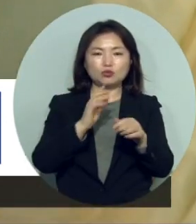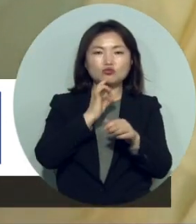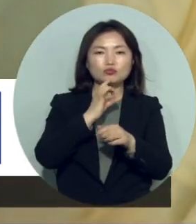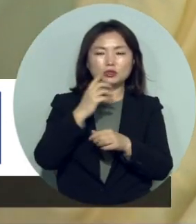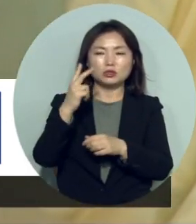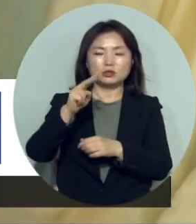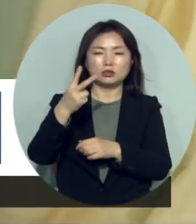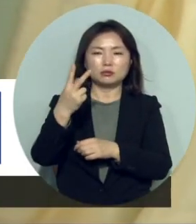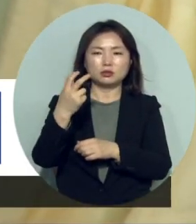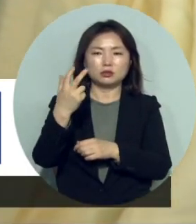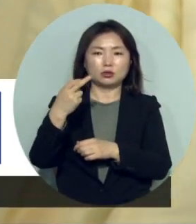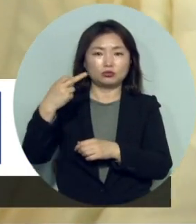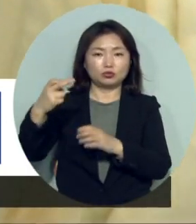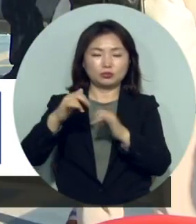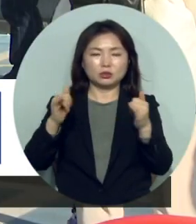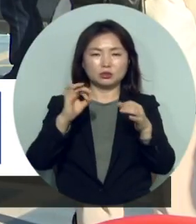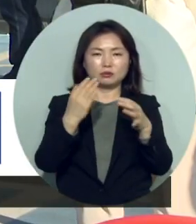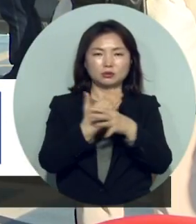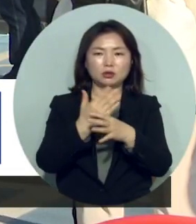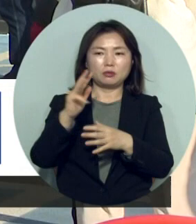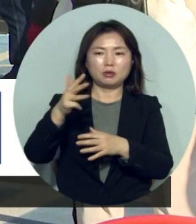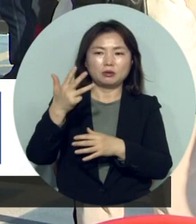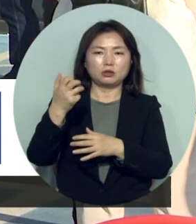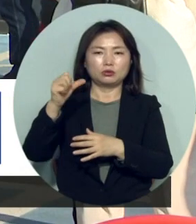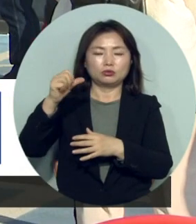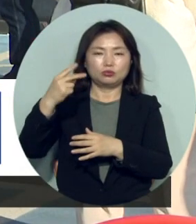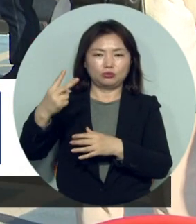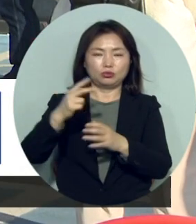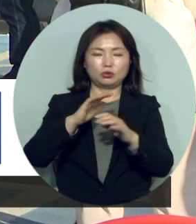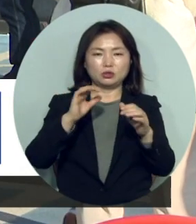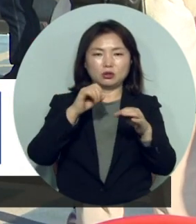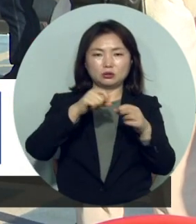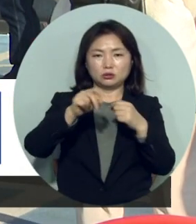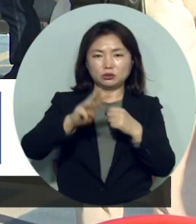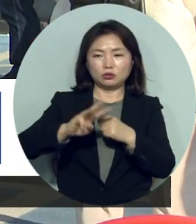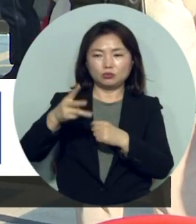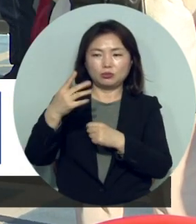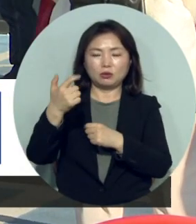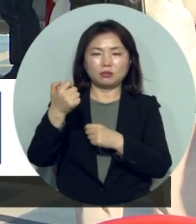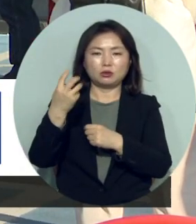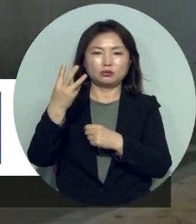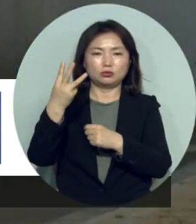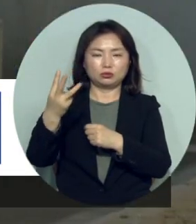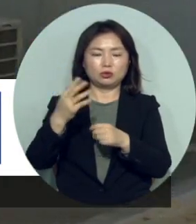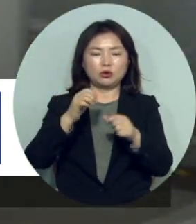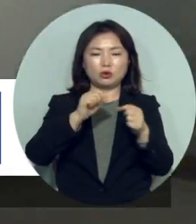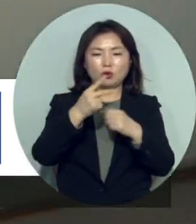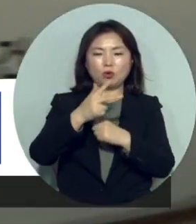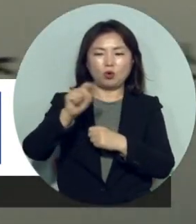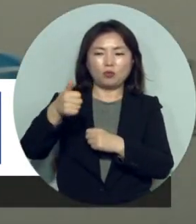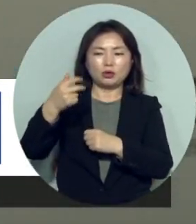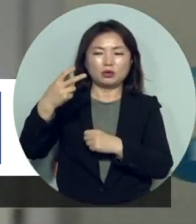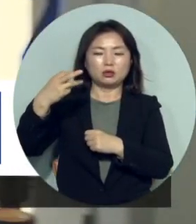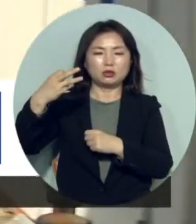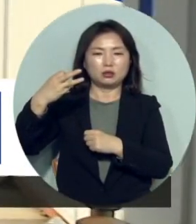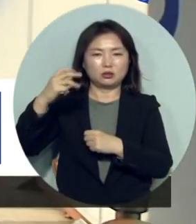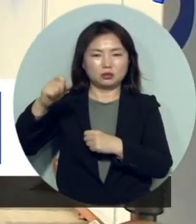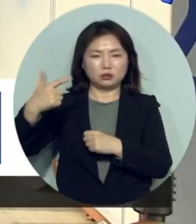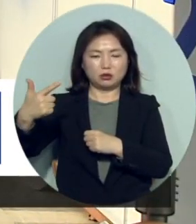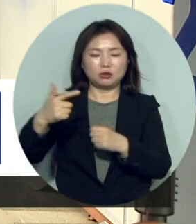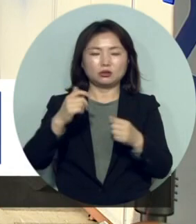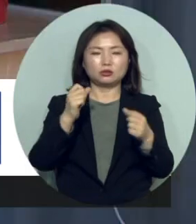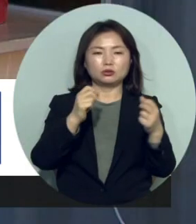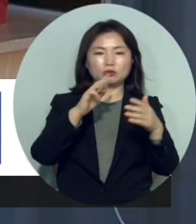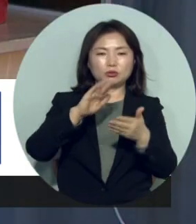구미 2200 12명 김 1800 82명 0 1600 48명 7 9 고백 16명 청도